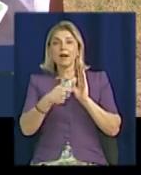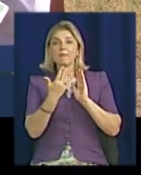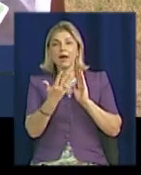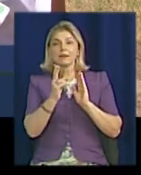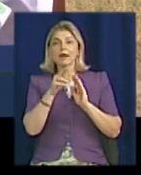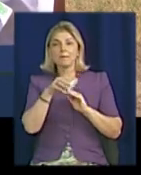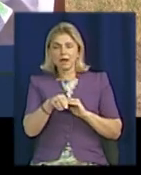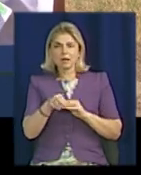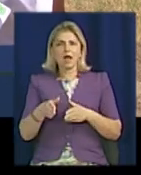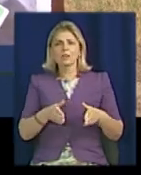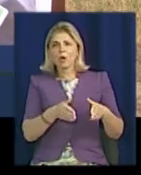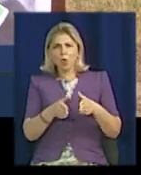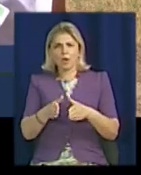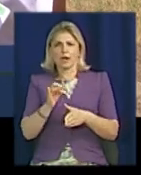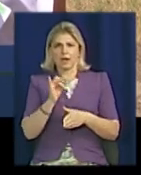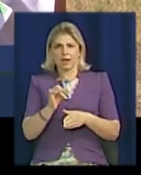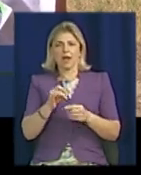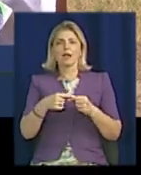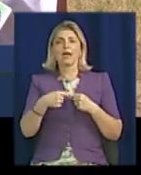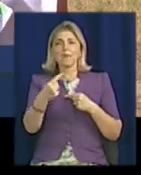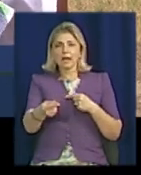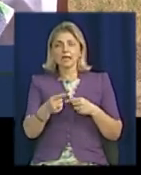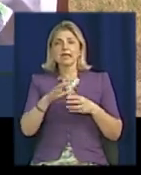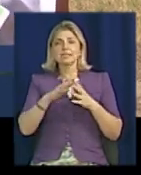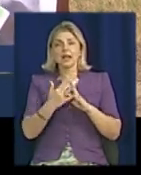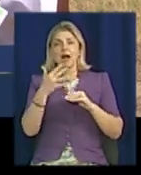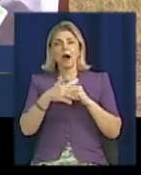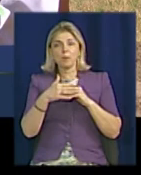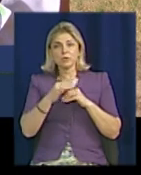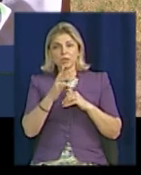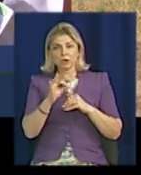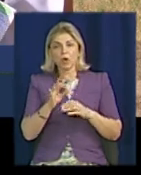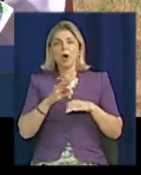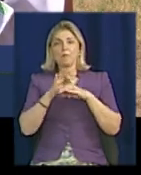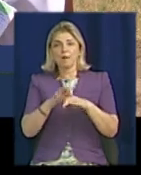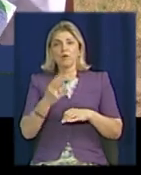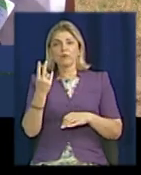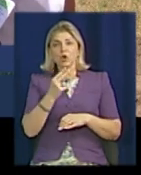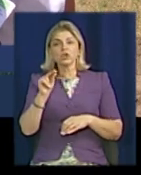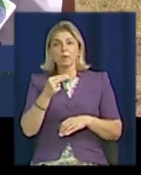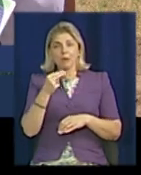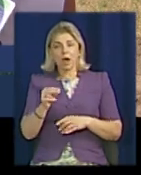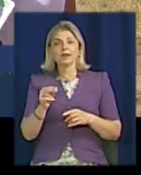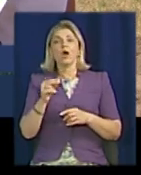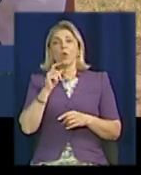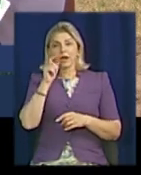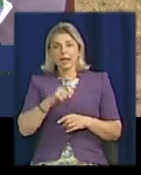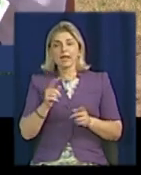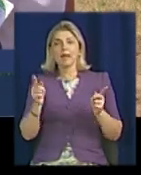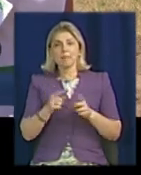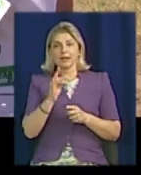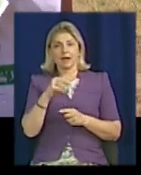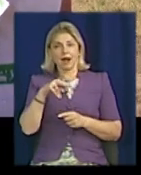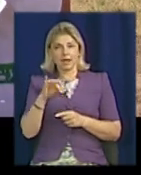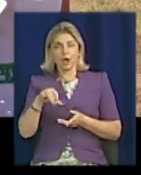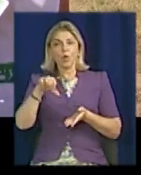Кілометрів віражів та трамплінів. У селі Капустяне відбувається другий етап чемпіонату України з міні-ралі. Участь в ньому бере 37